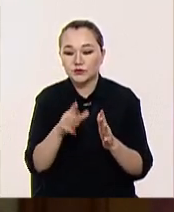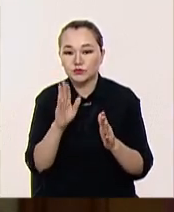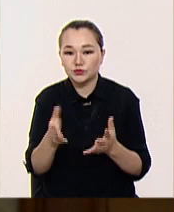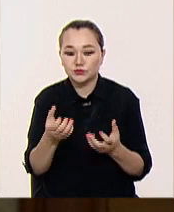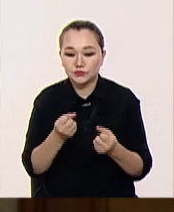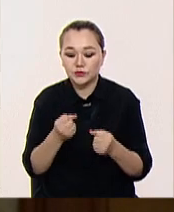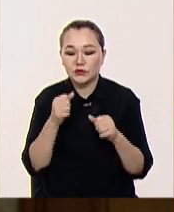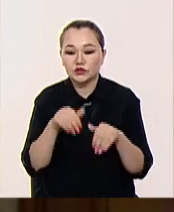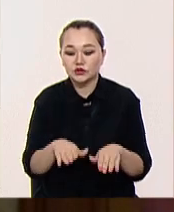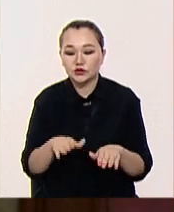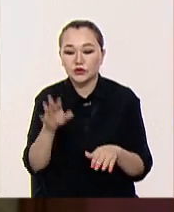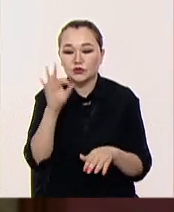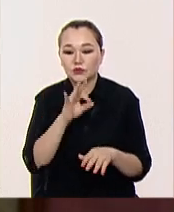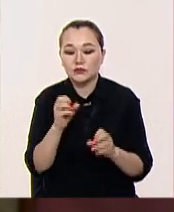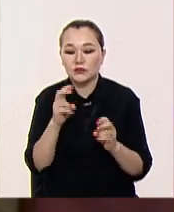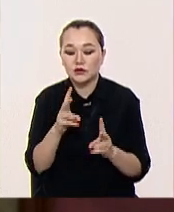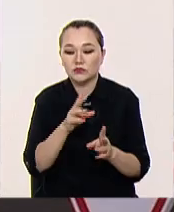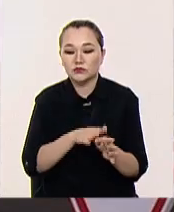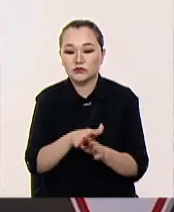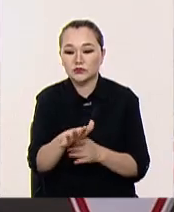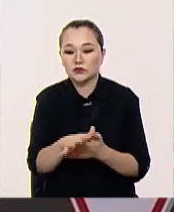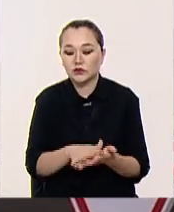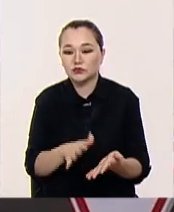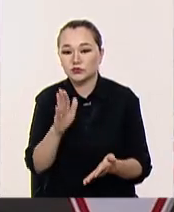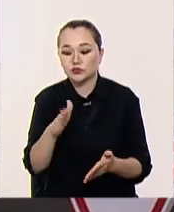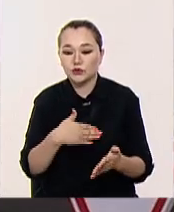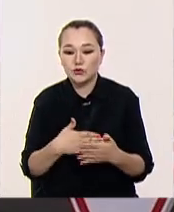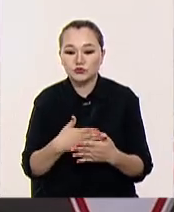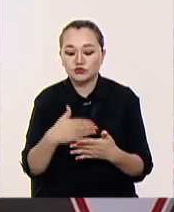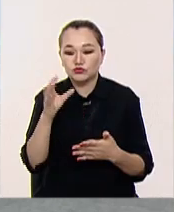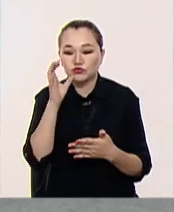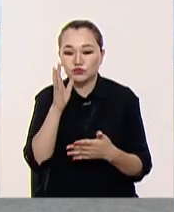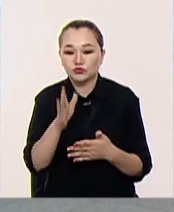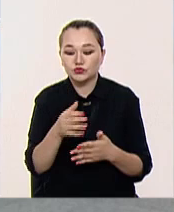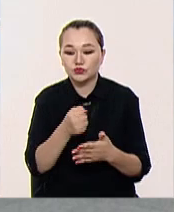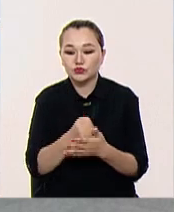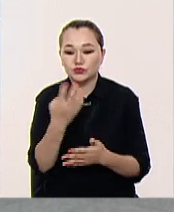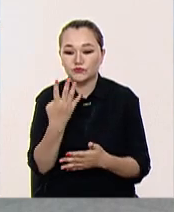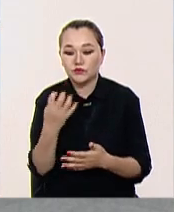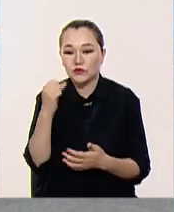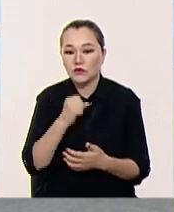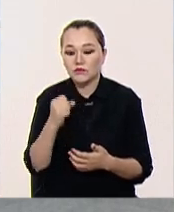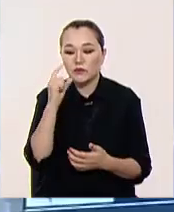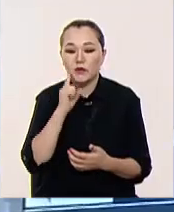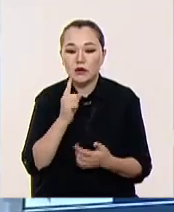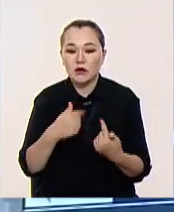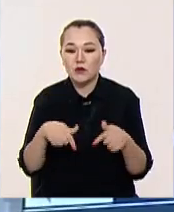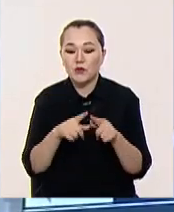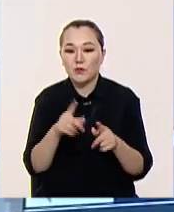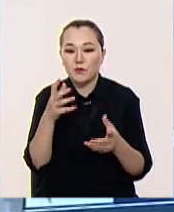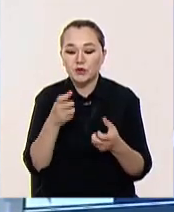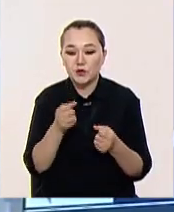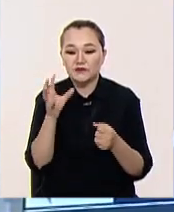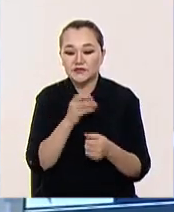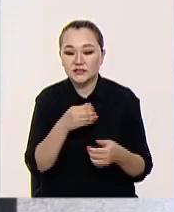принято консенсуальное решение о том, как действовать нам дальше. Общественные слушания продлятся до 4 августа. Пока компания принимает все